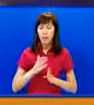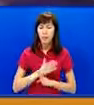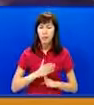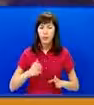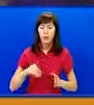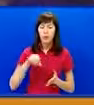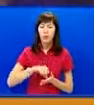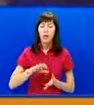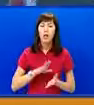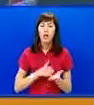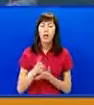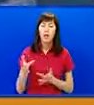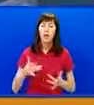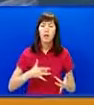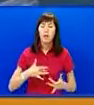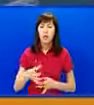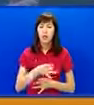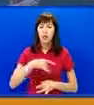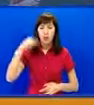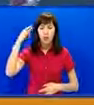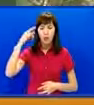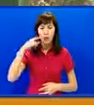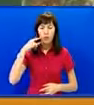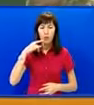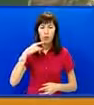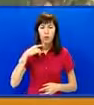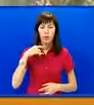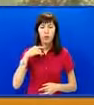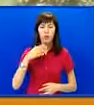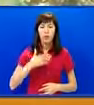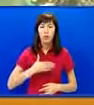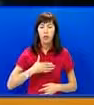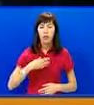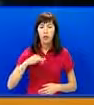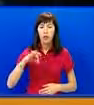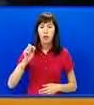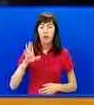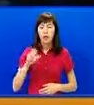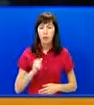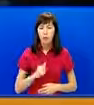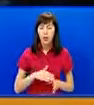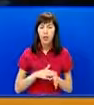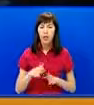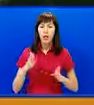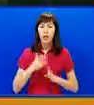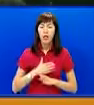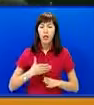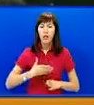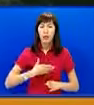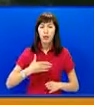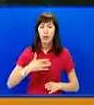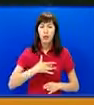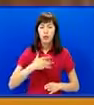галоконцерте выступила заслуженная артистка Республики Казахстан, уроженка нашей области Алтынай Журабаева, исполнив песню «Елемин